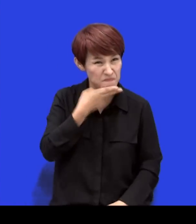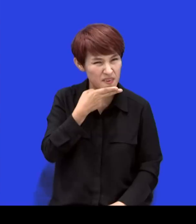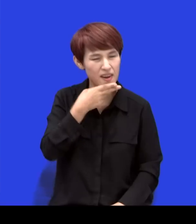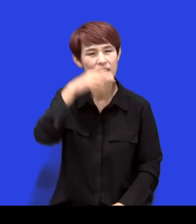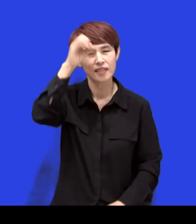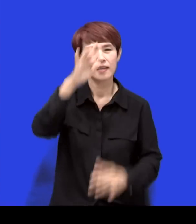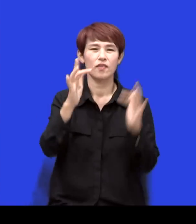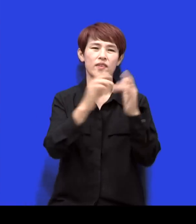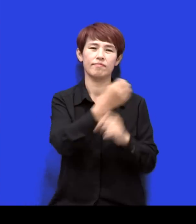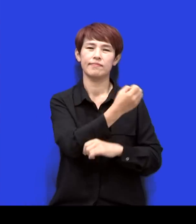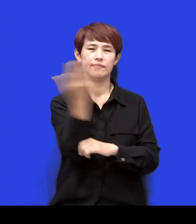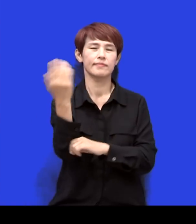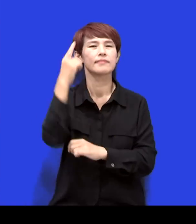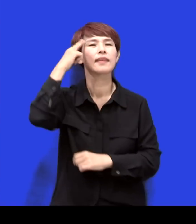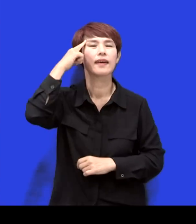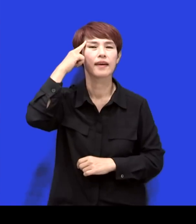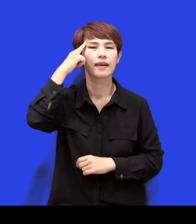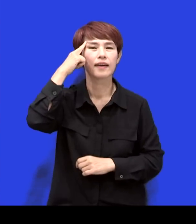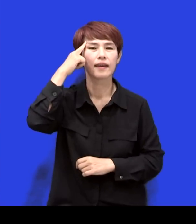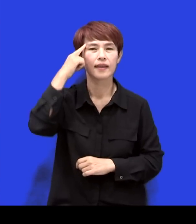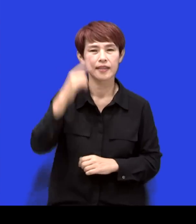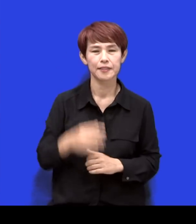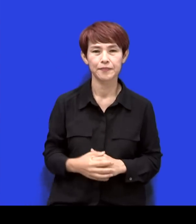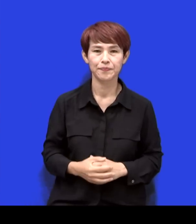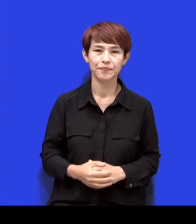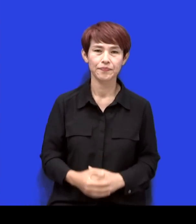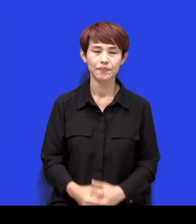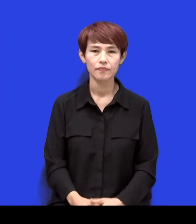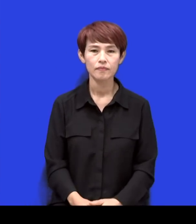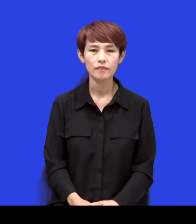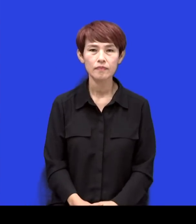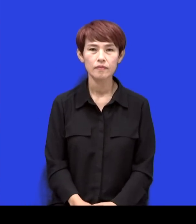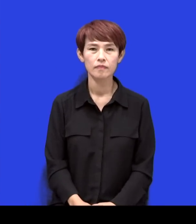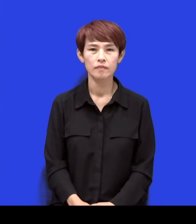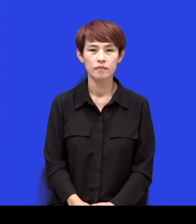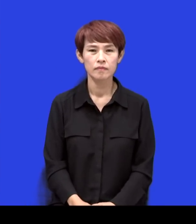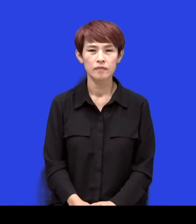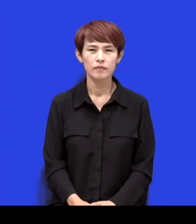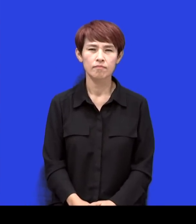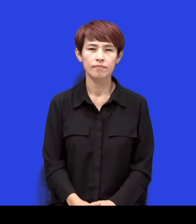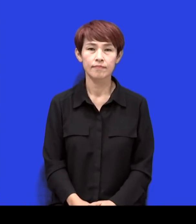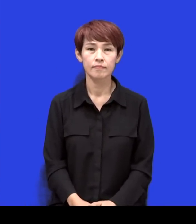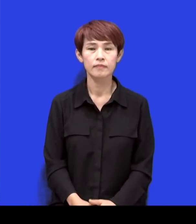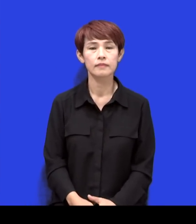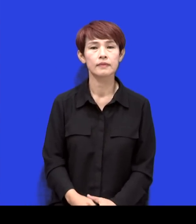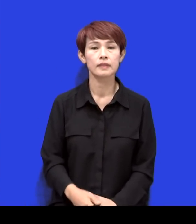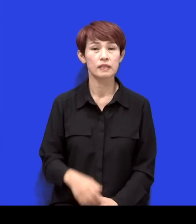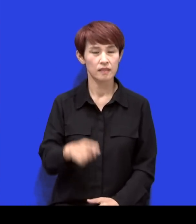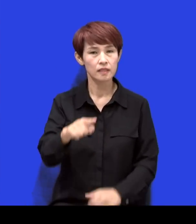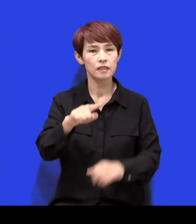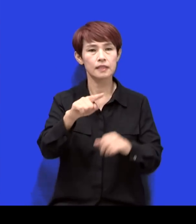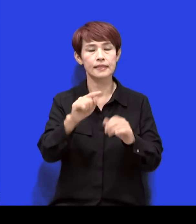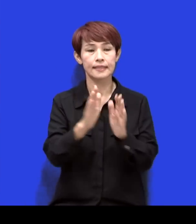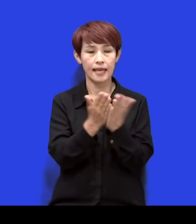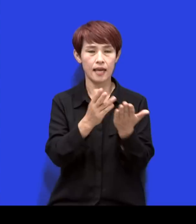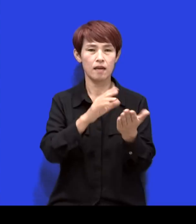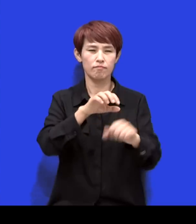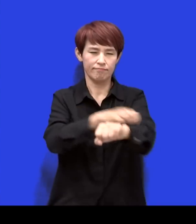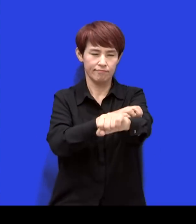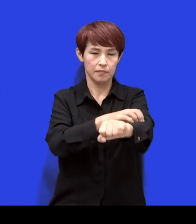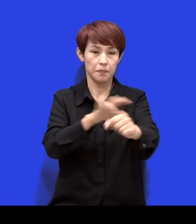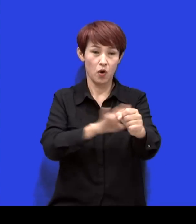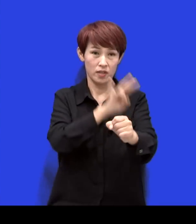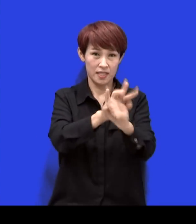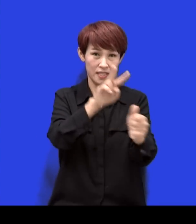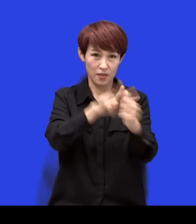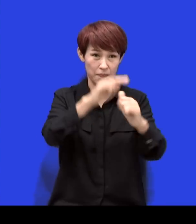생각을 했어요. 네. 예, 그 정도로 좀 쫄아 있었죠. 네. 예, 그리고 좀 두려웠는데 제가 그 불편한 편의점을 쓰면서 따뜻한